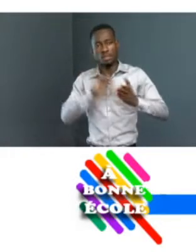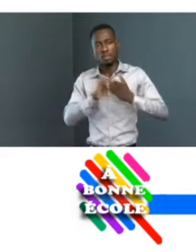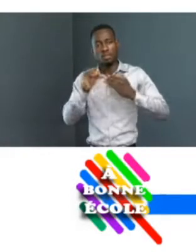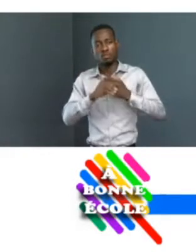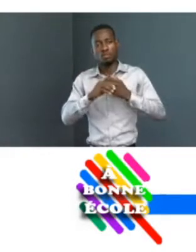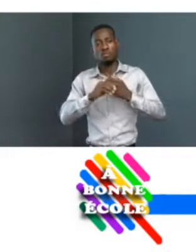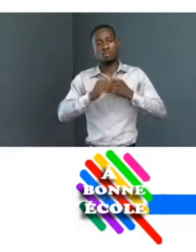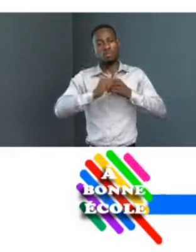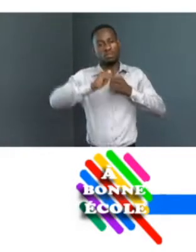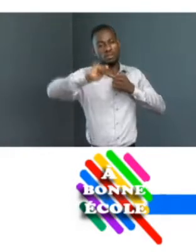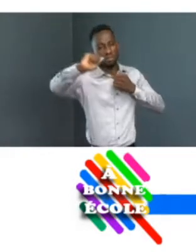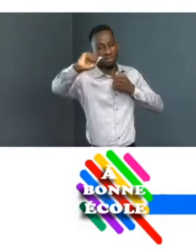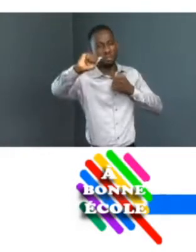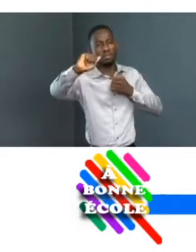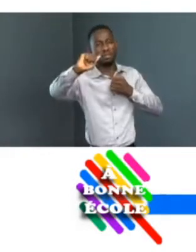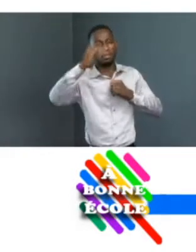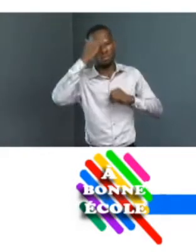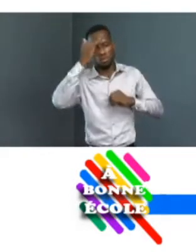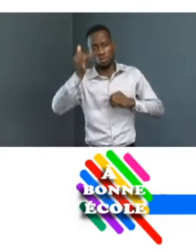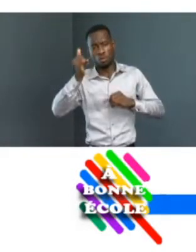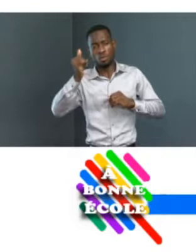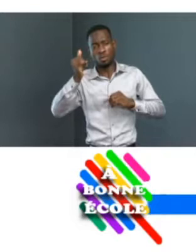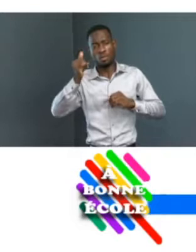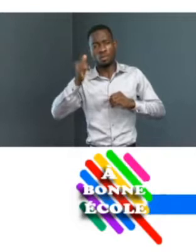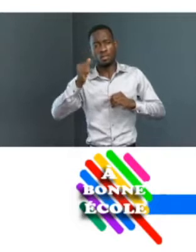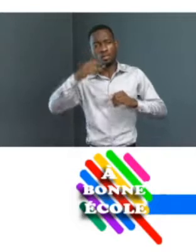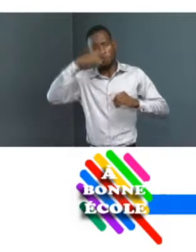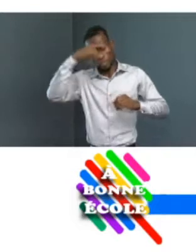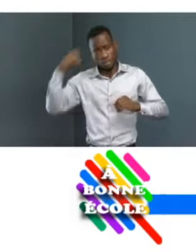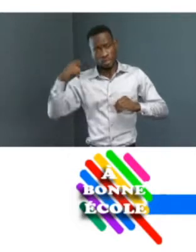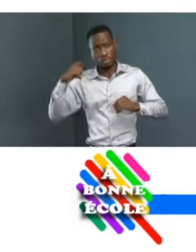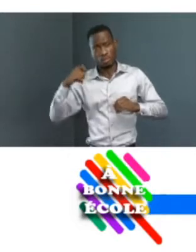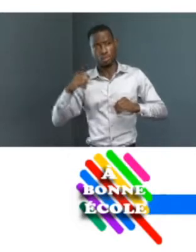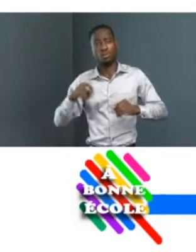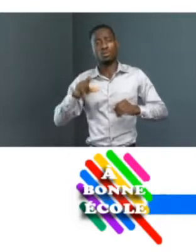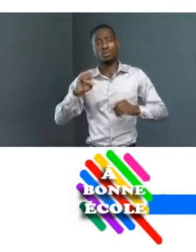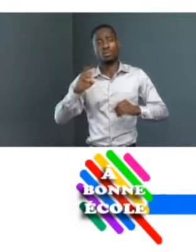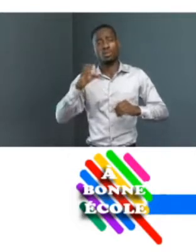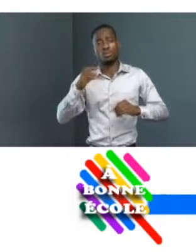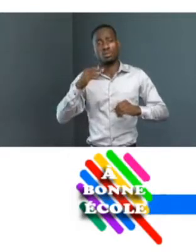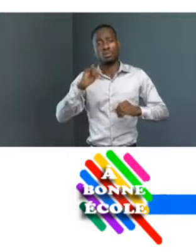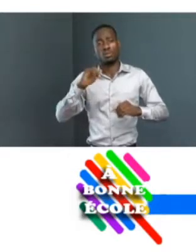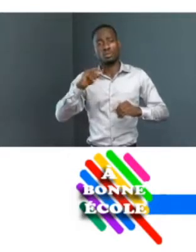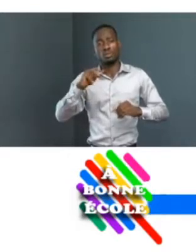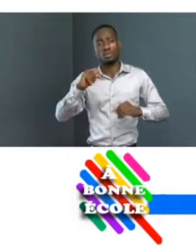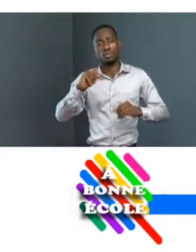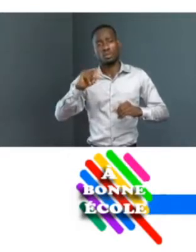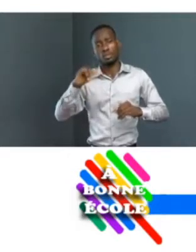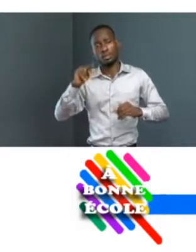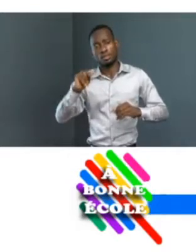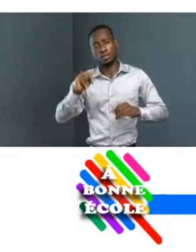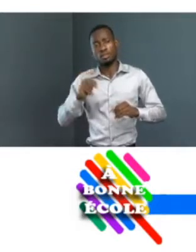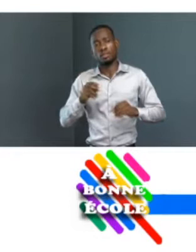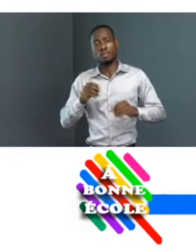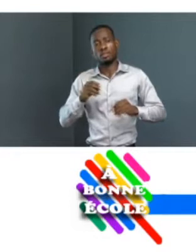éloignés. Pourquoi? Parce que son cristallin est trop convergent. L'image se forme